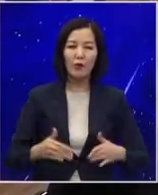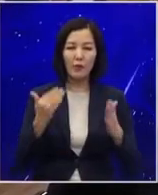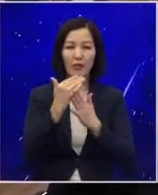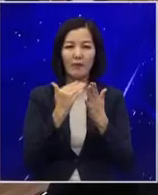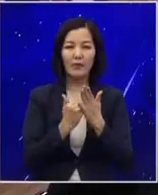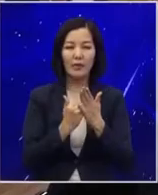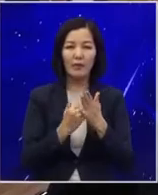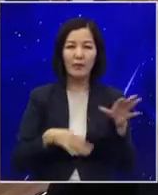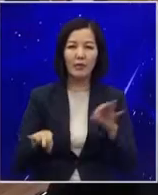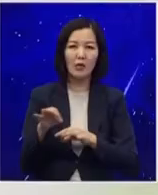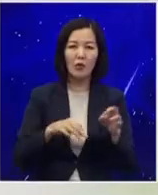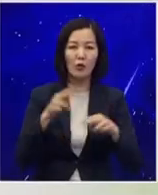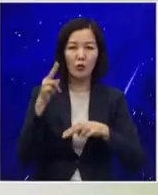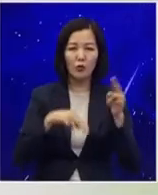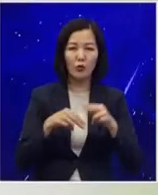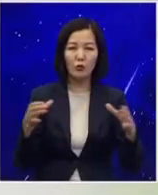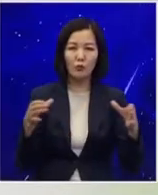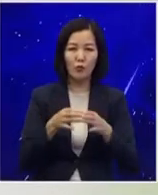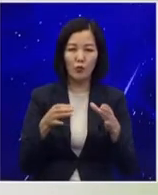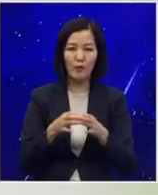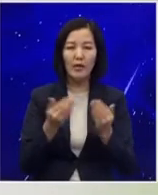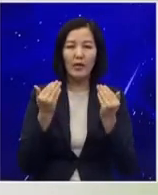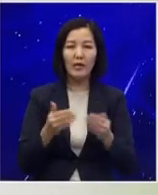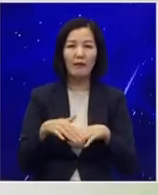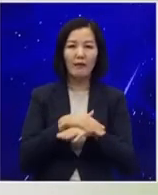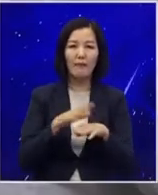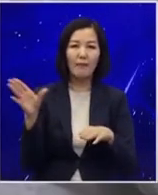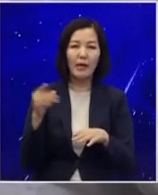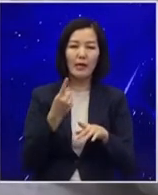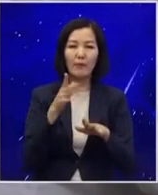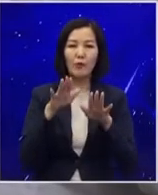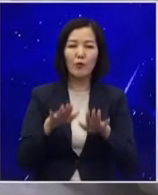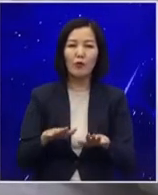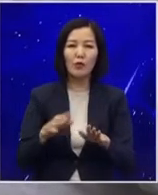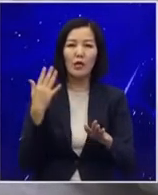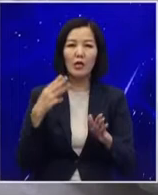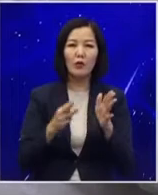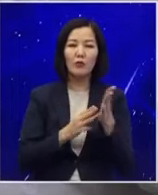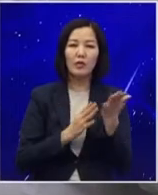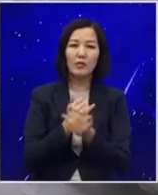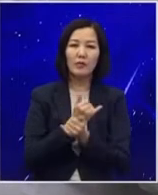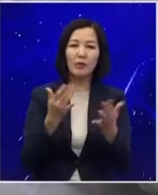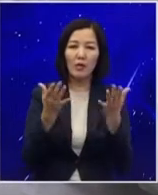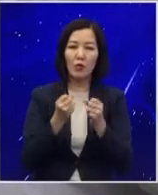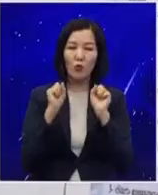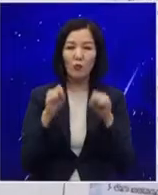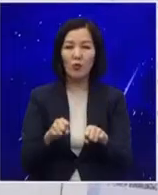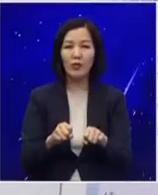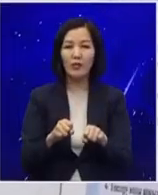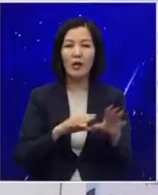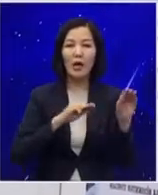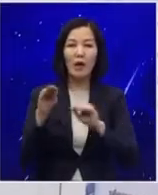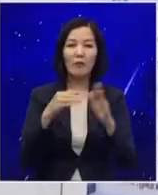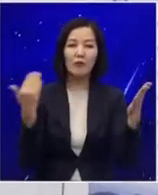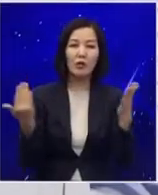бағдарламалар, сәулет және қала құрылысы бөлімі. Енді шаһар халқы бір орталықтан 58 түрлі қызмет ала алады. Заманға сай жабдықталған